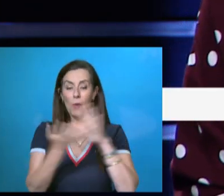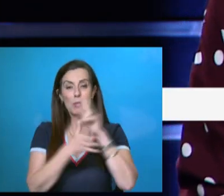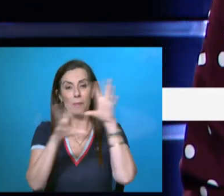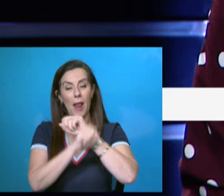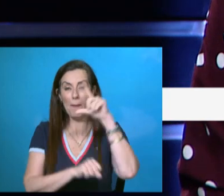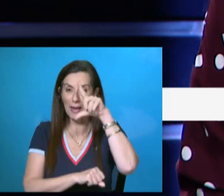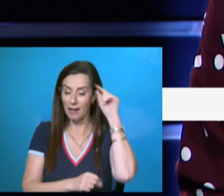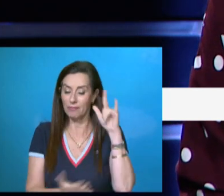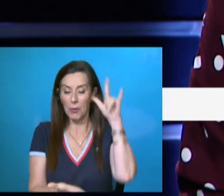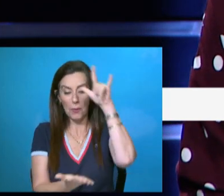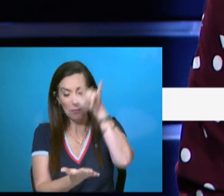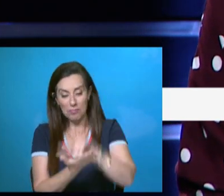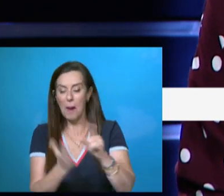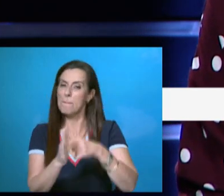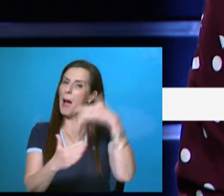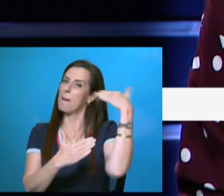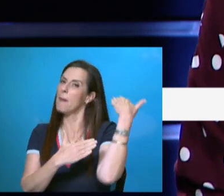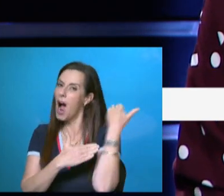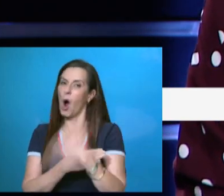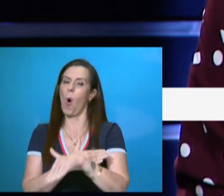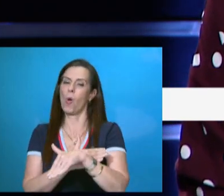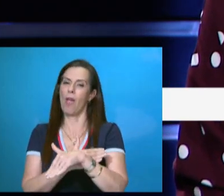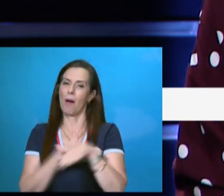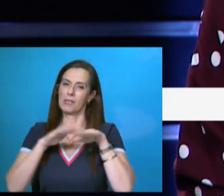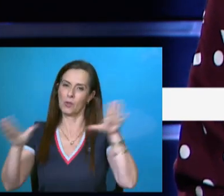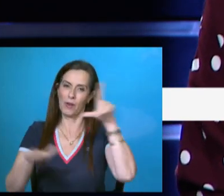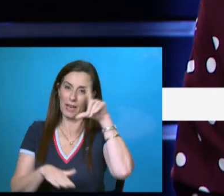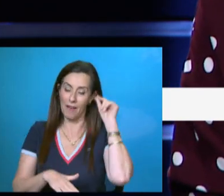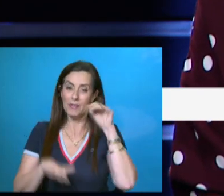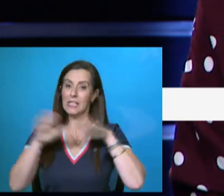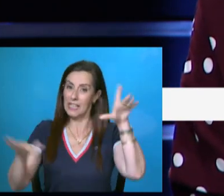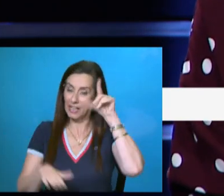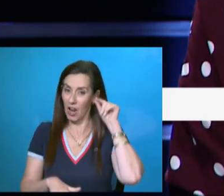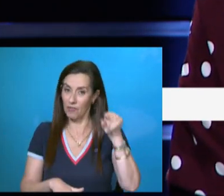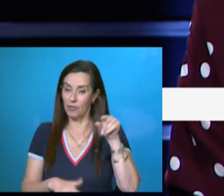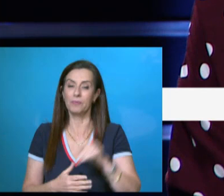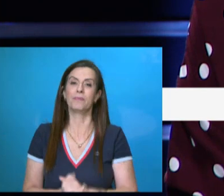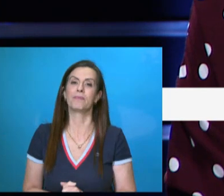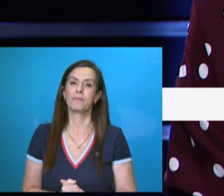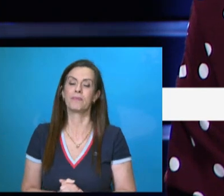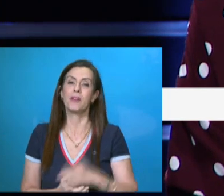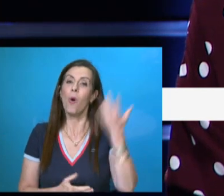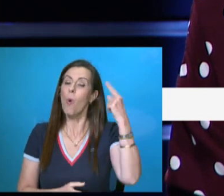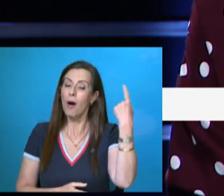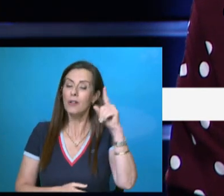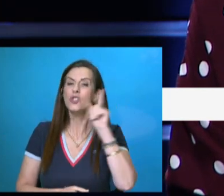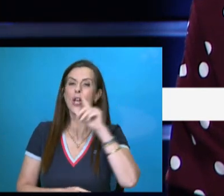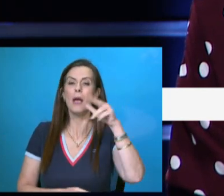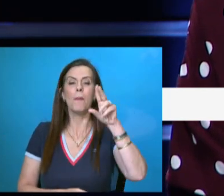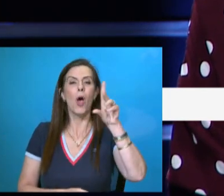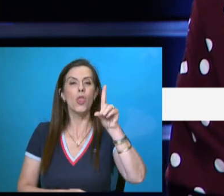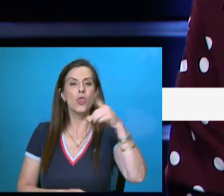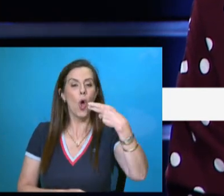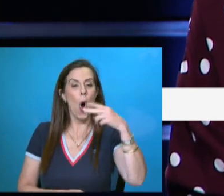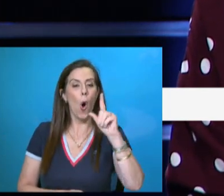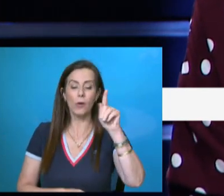והנחת בפעם האחרונה בהיסטוריה של שדה התעופה הזה. שדה דוב, על שם דוב הוז, סגן ראש עיריית תל אביב, יסגר לצמיתות בדקה